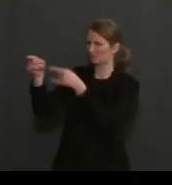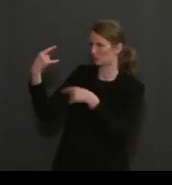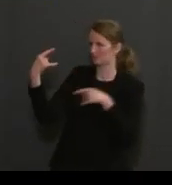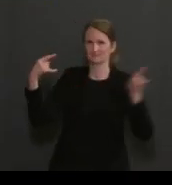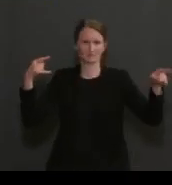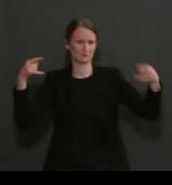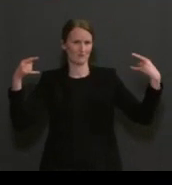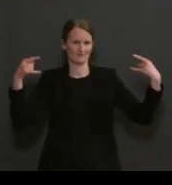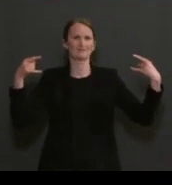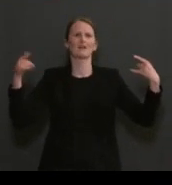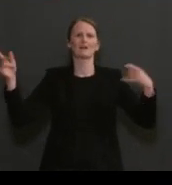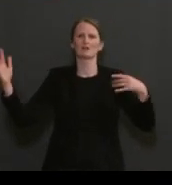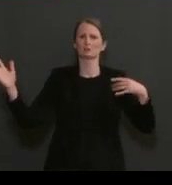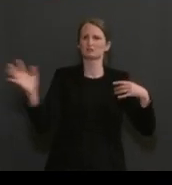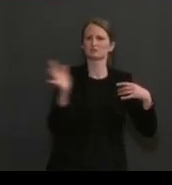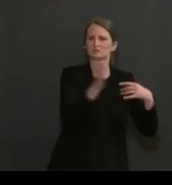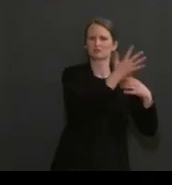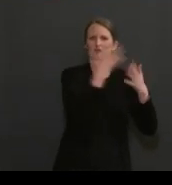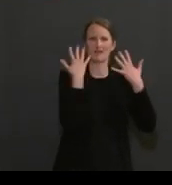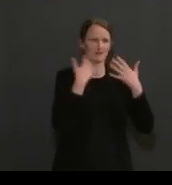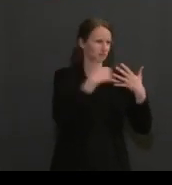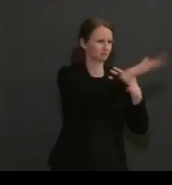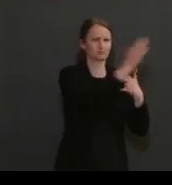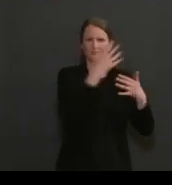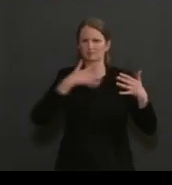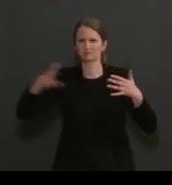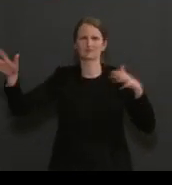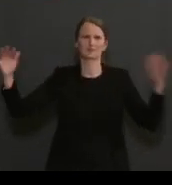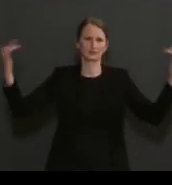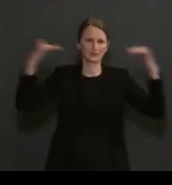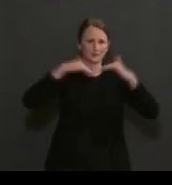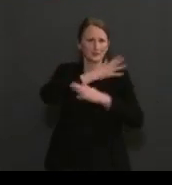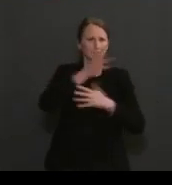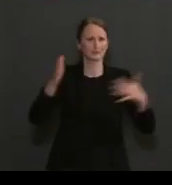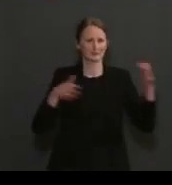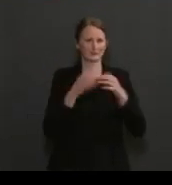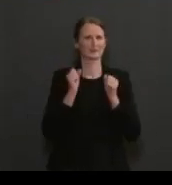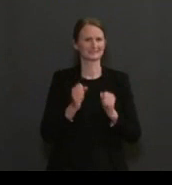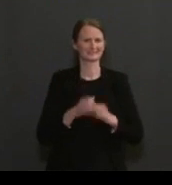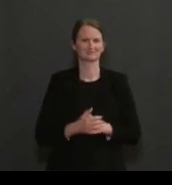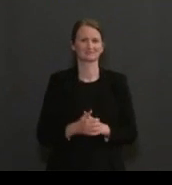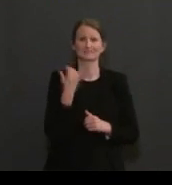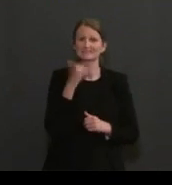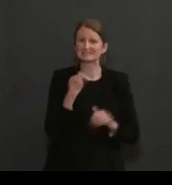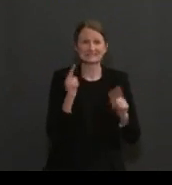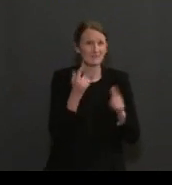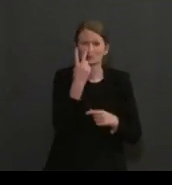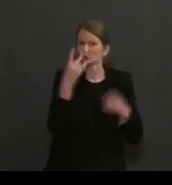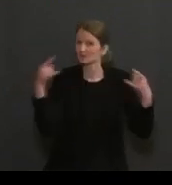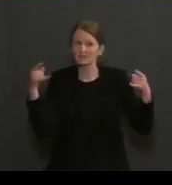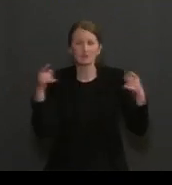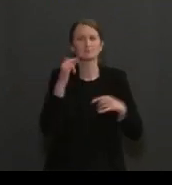1 ou 2 fenêtres sur un côté, dans des fenêtres de bureau par exemple, est quelque chose d'utile. À côté